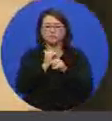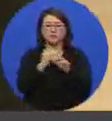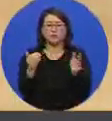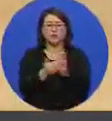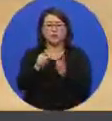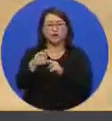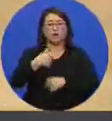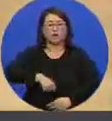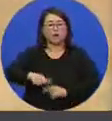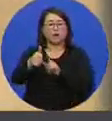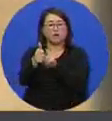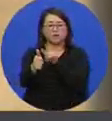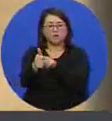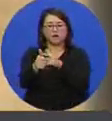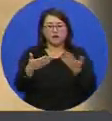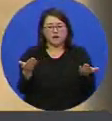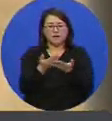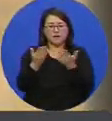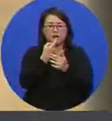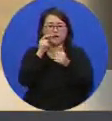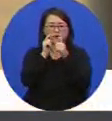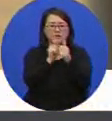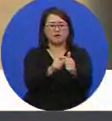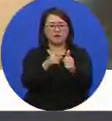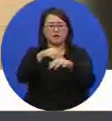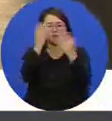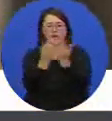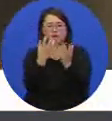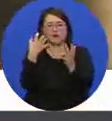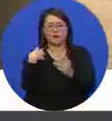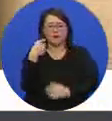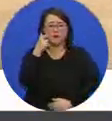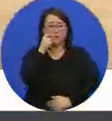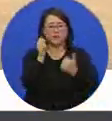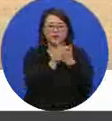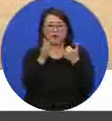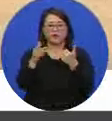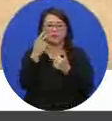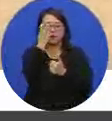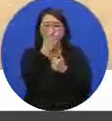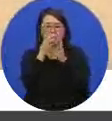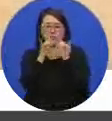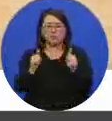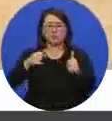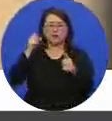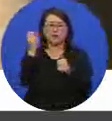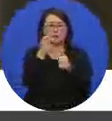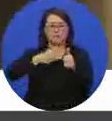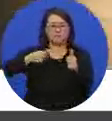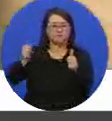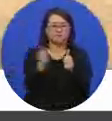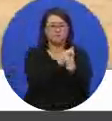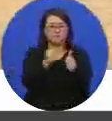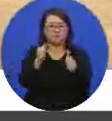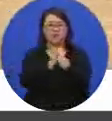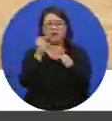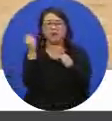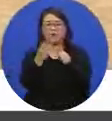씨가 작업량을 채우지 못했다는 이유 등으로 교도관들에게 수시로 폭행당하고 오른팔이